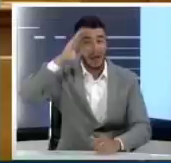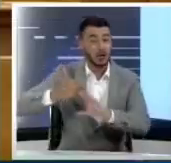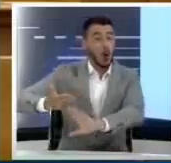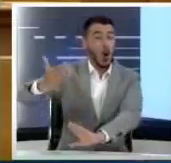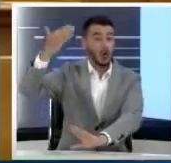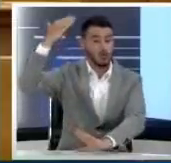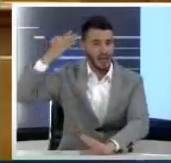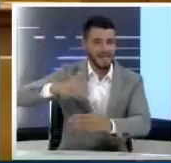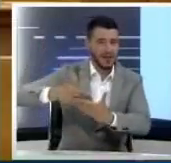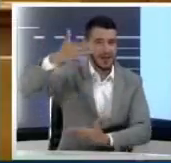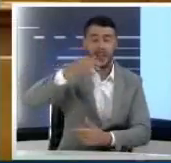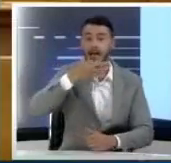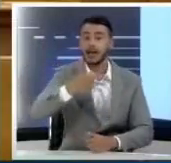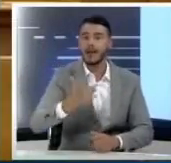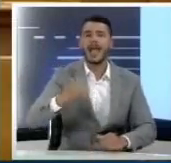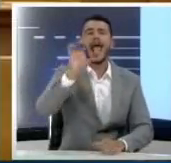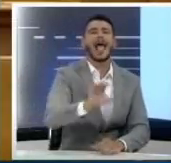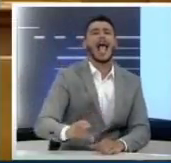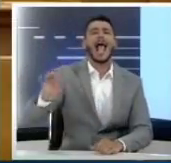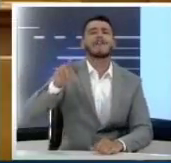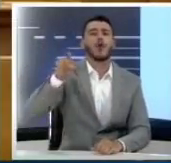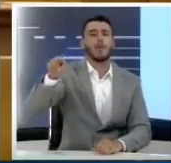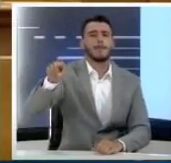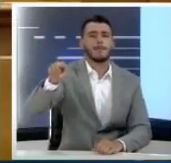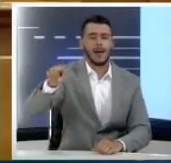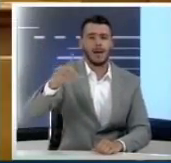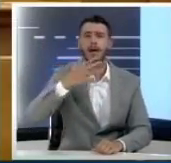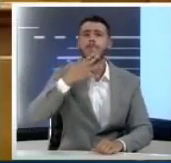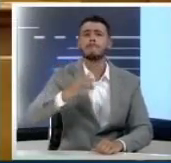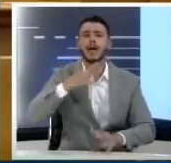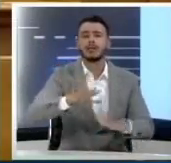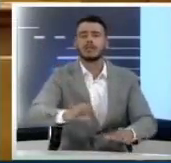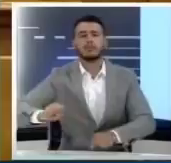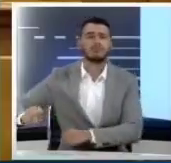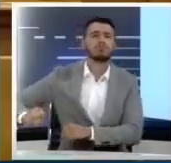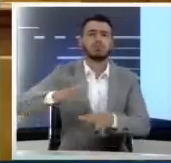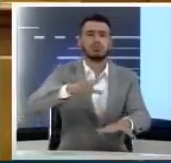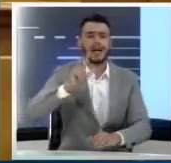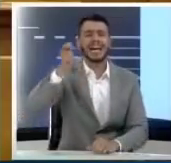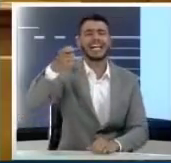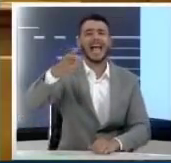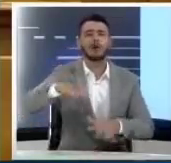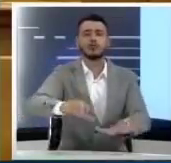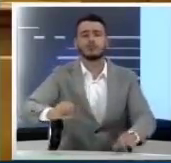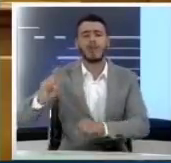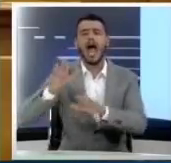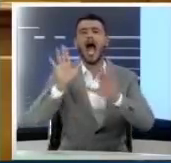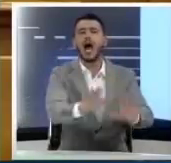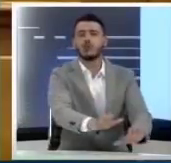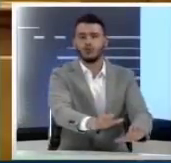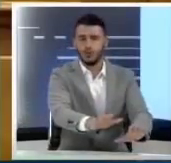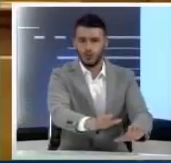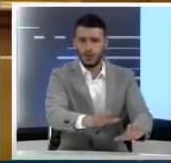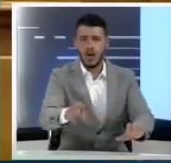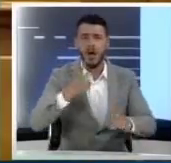είπε ότι οι Ευρωπαίοι κλωτσίσανε τον τενεκέ του χρέους πιο κάτω του ελληνικού χρέους.